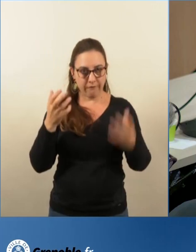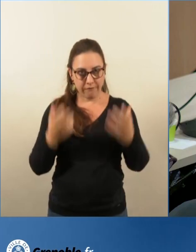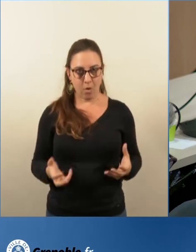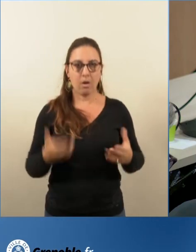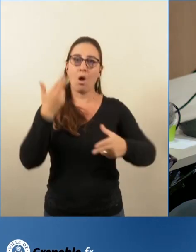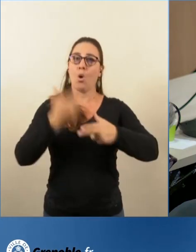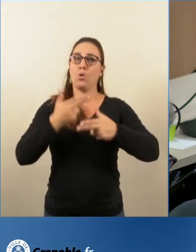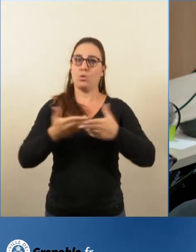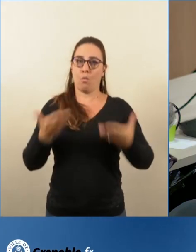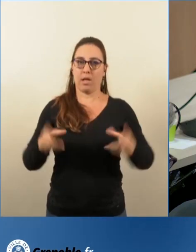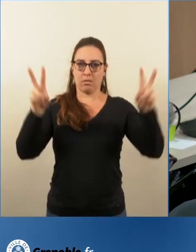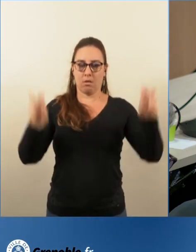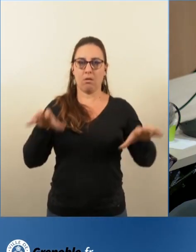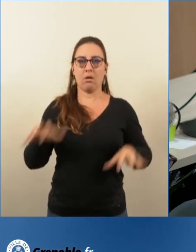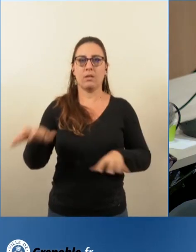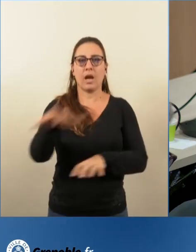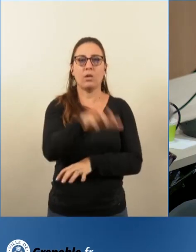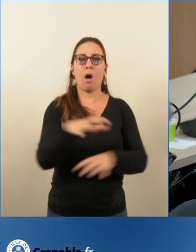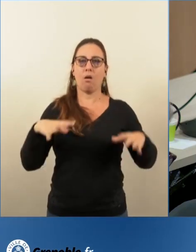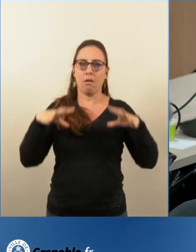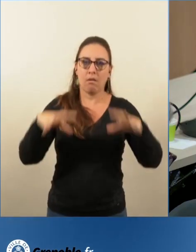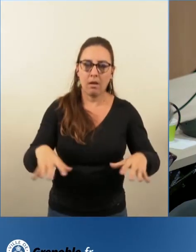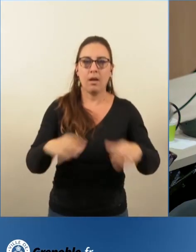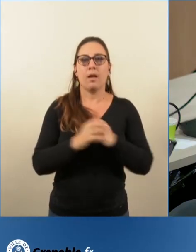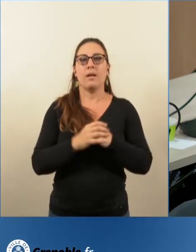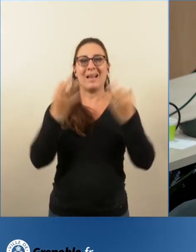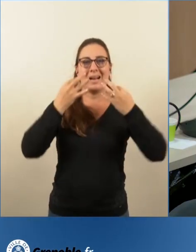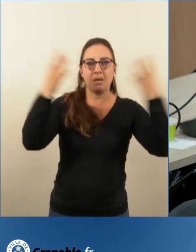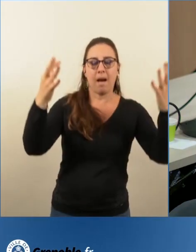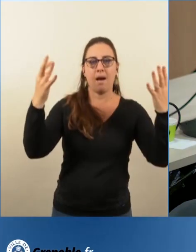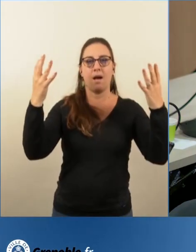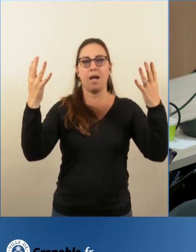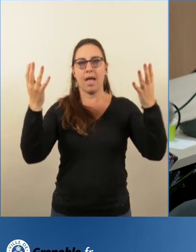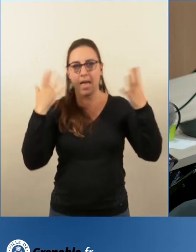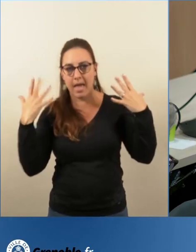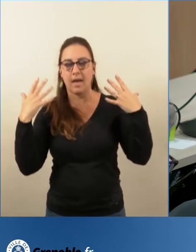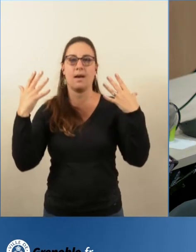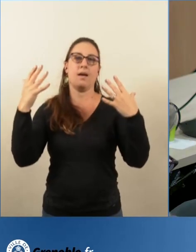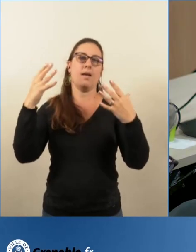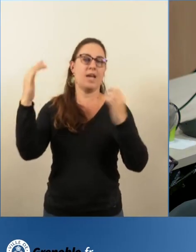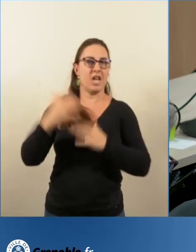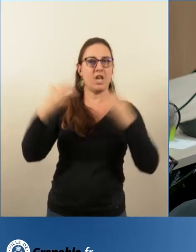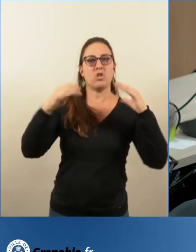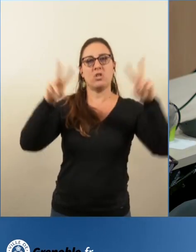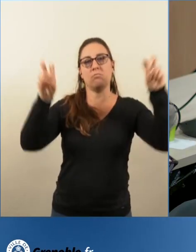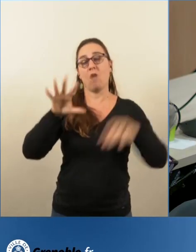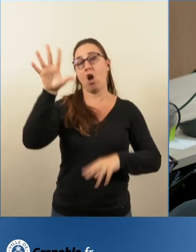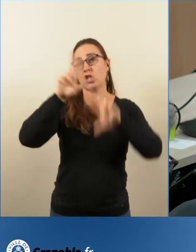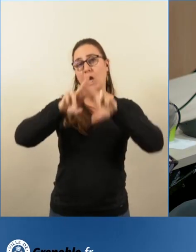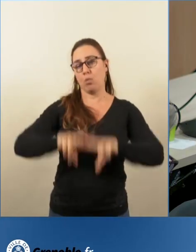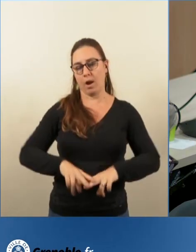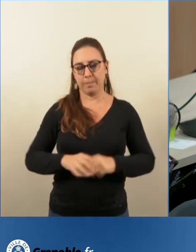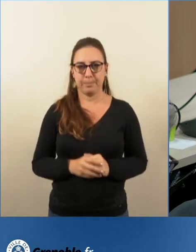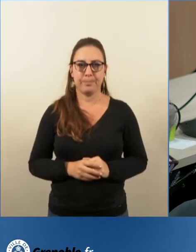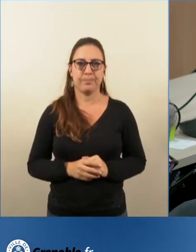aujourd'hui territoire engagé climat air énergie 5 étoiles pour cela nous avons